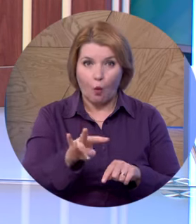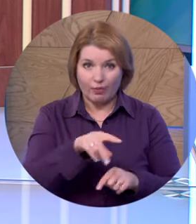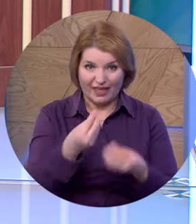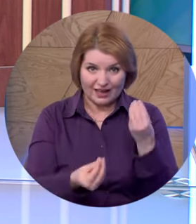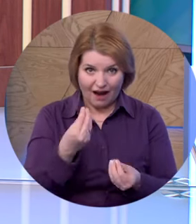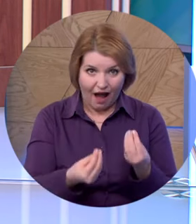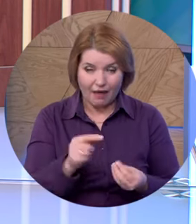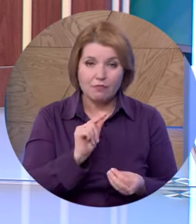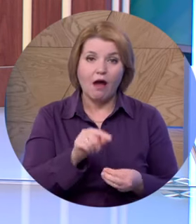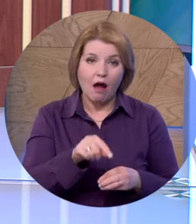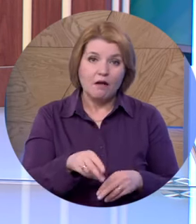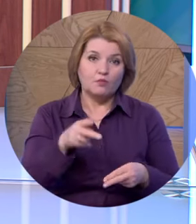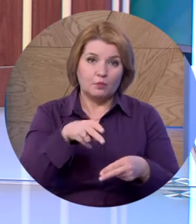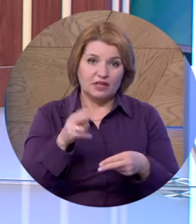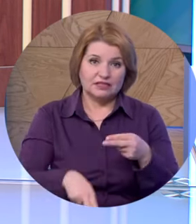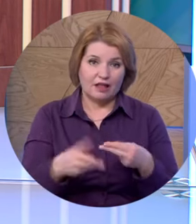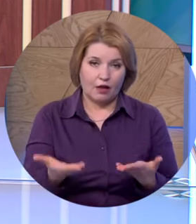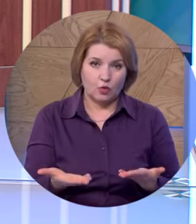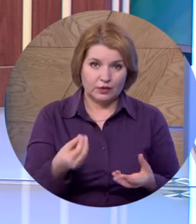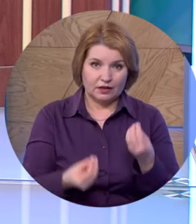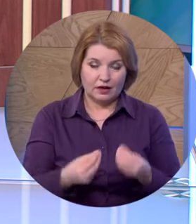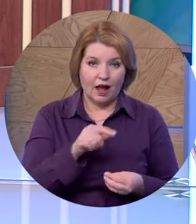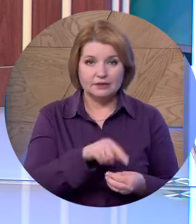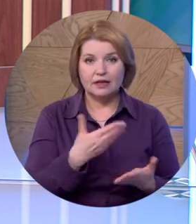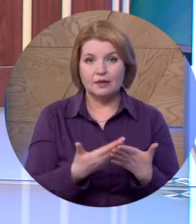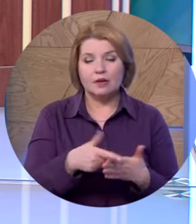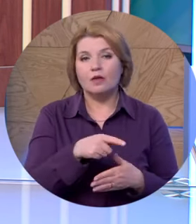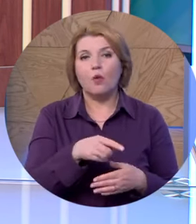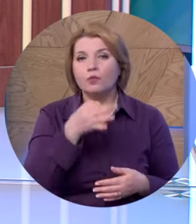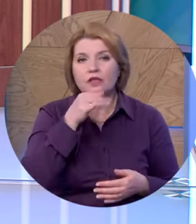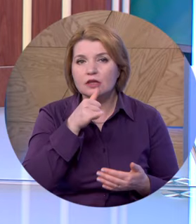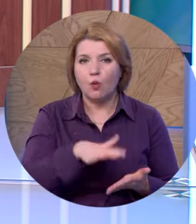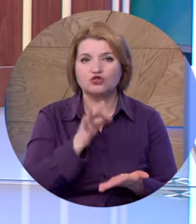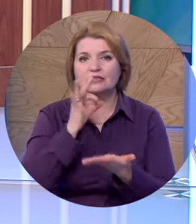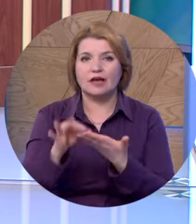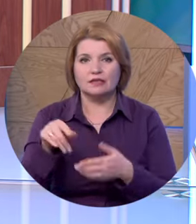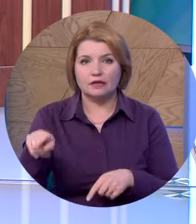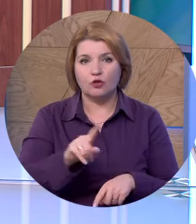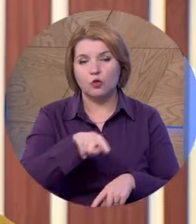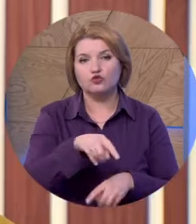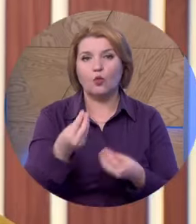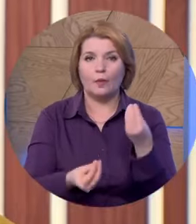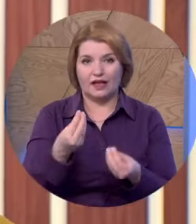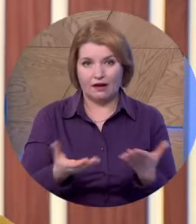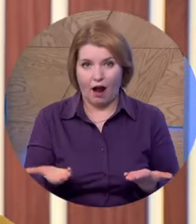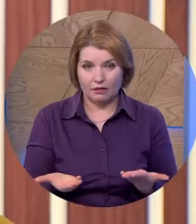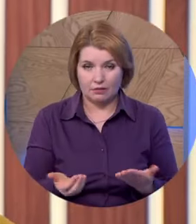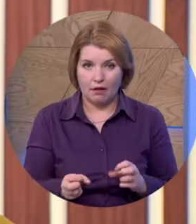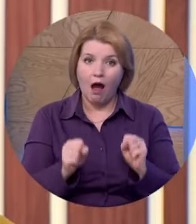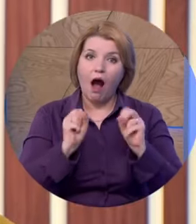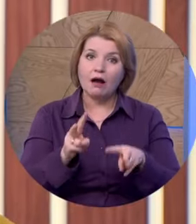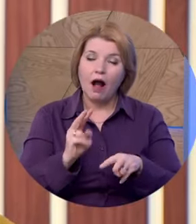игру, либо ему нужно в этой игре кого-то обыграть, и он не может вам сознаться, что он играет. Угу. А как распознать манипуляцию? По